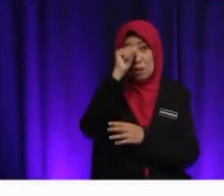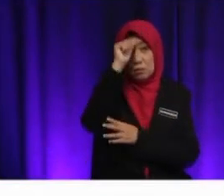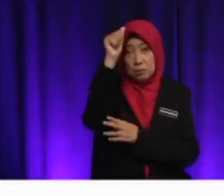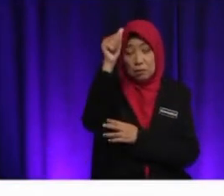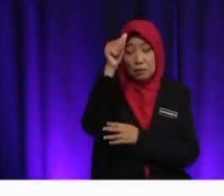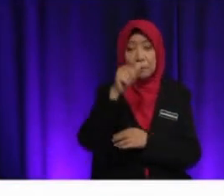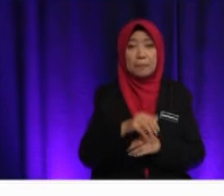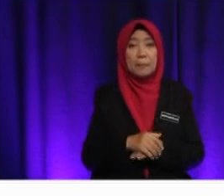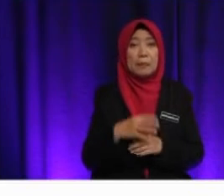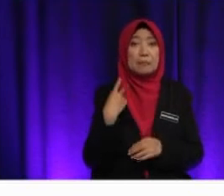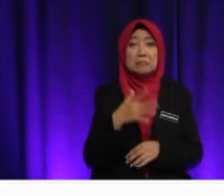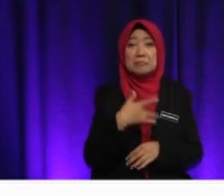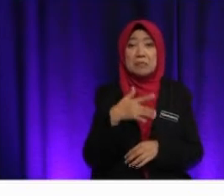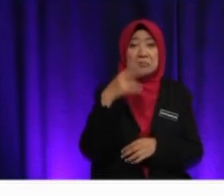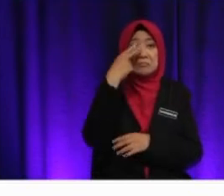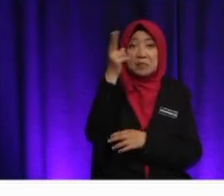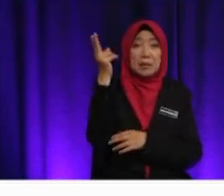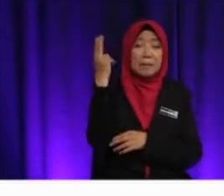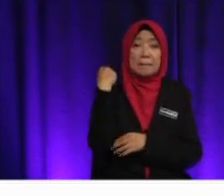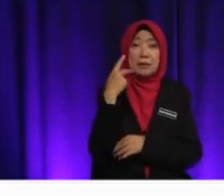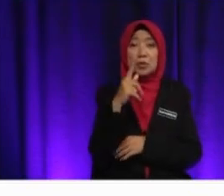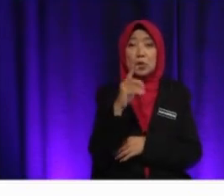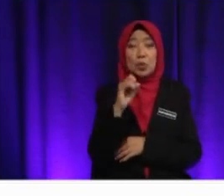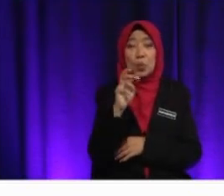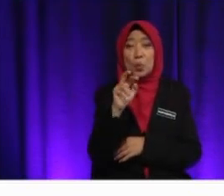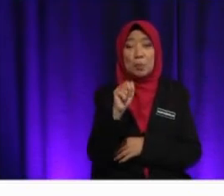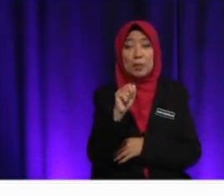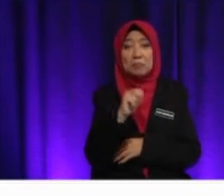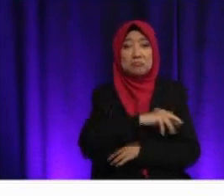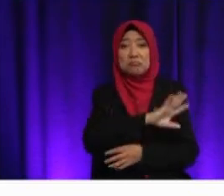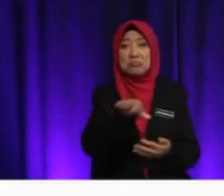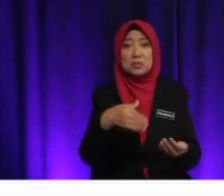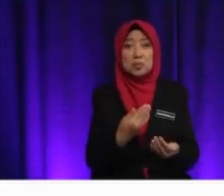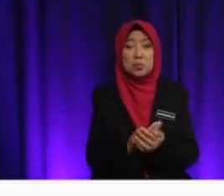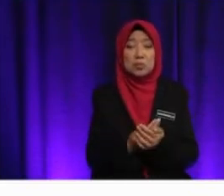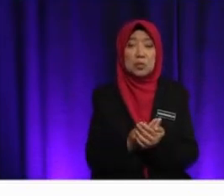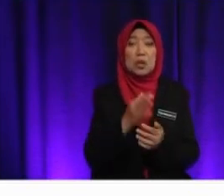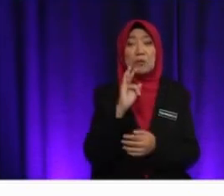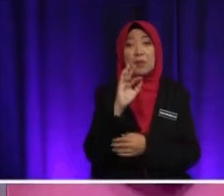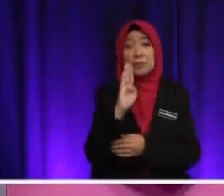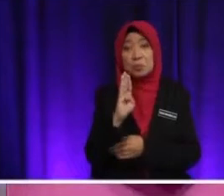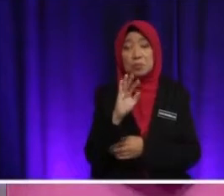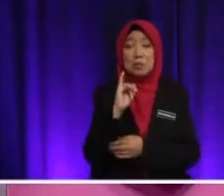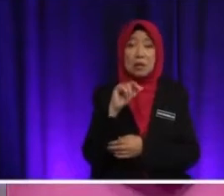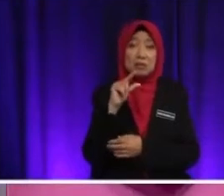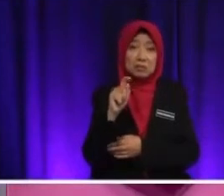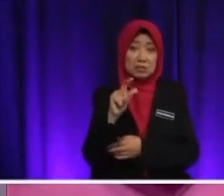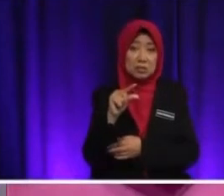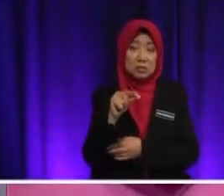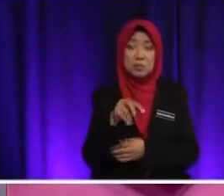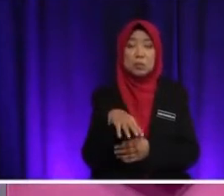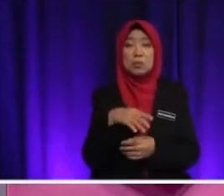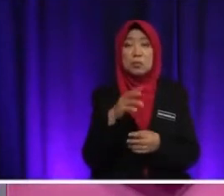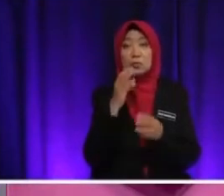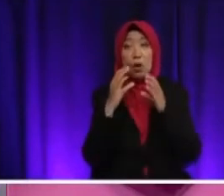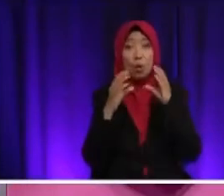rasa hebat sangat ya. Kita komen semua. Kadang-kadang jadi ustaz di dalam Facebook, dalam IG, dalam TikTok, masya-Allah. Komen